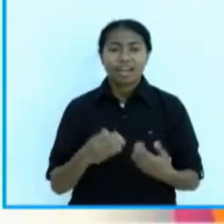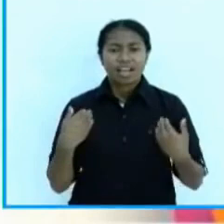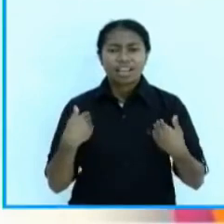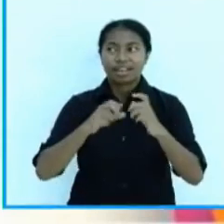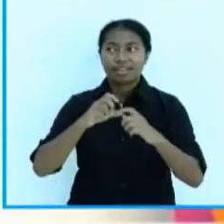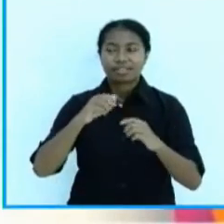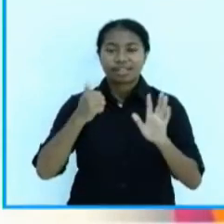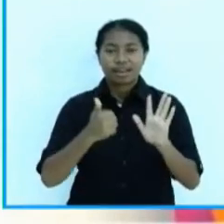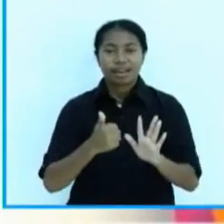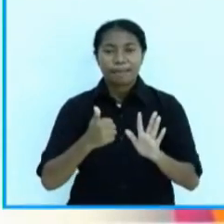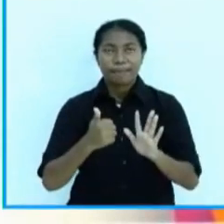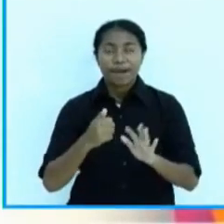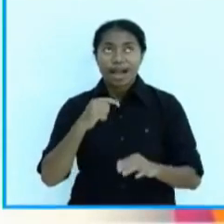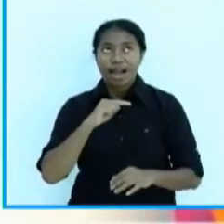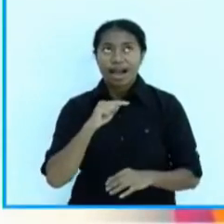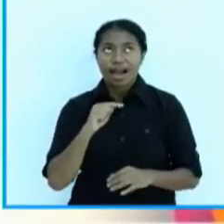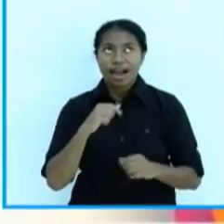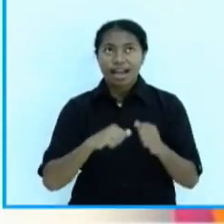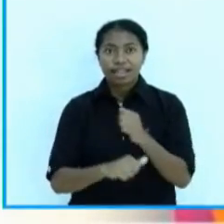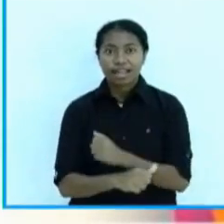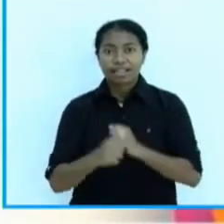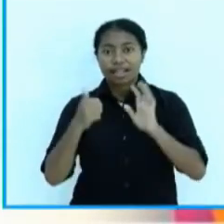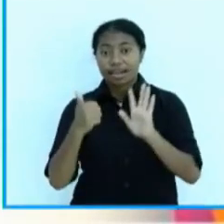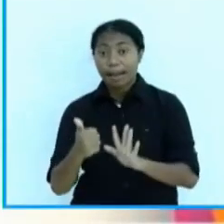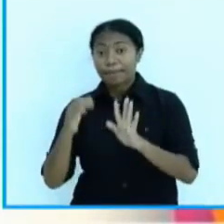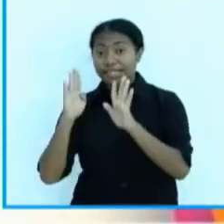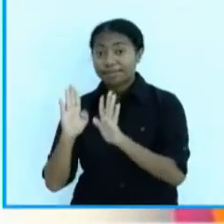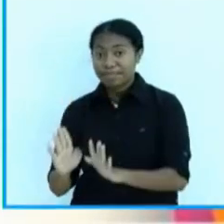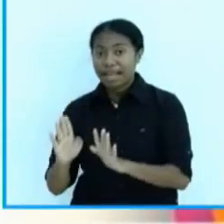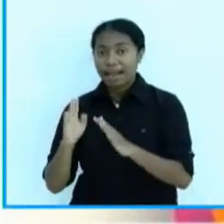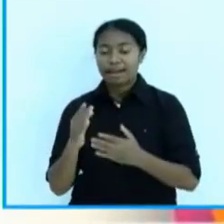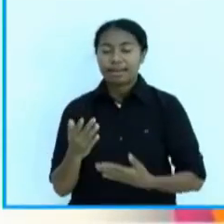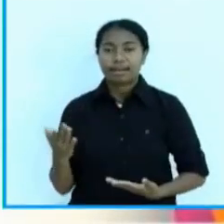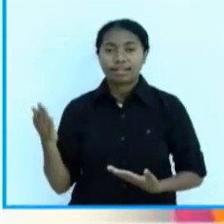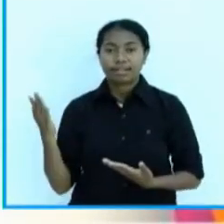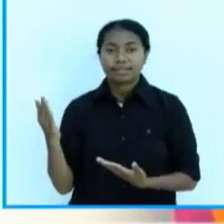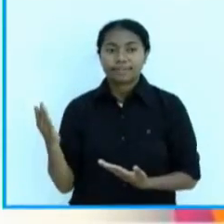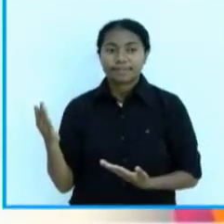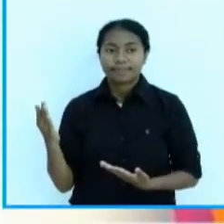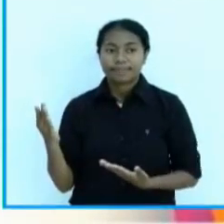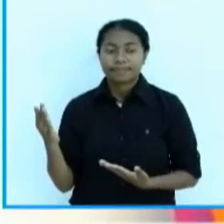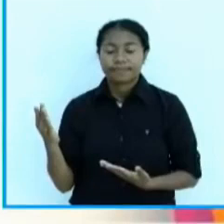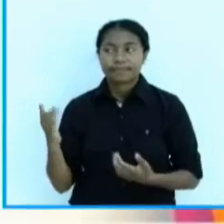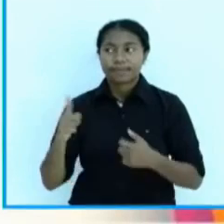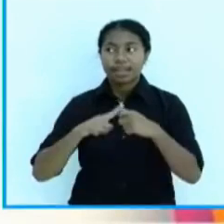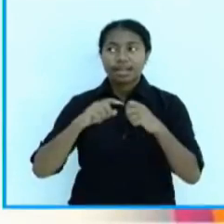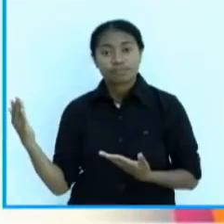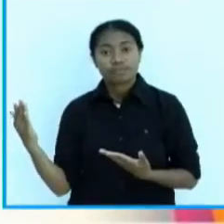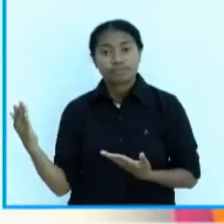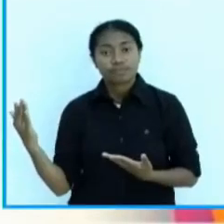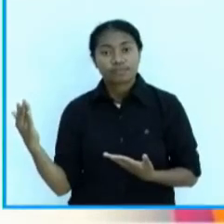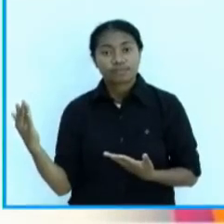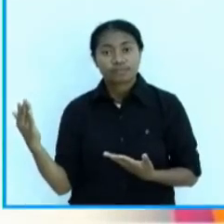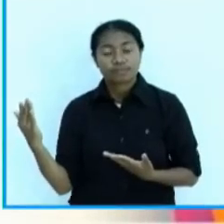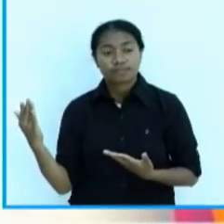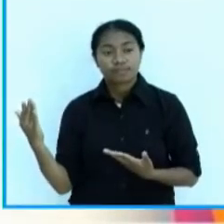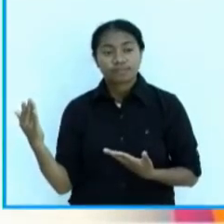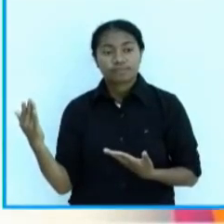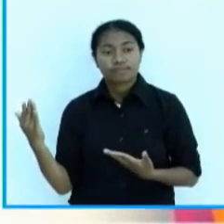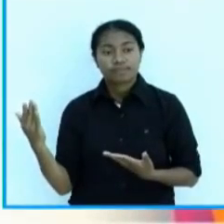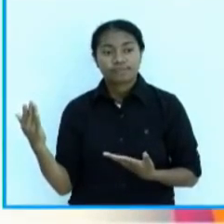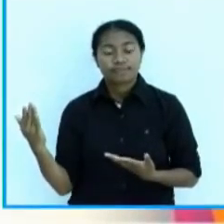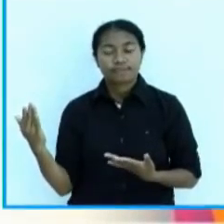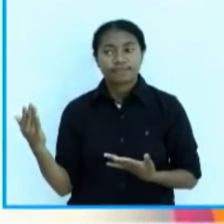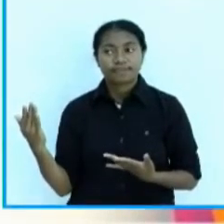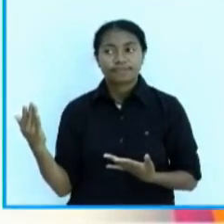6 ayat 69 bahwa Engkau adalah yang kudus kisah Dua ayat yang ke-27 dan tidak